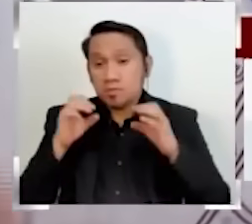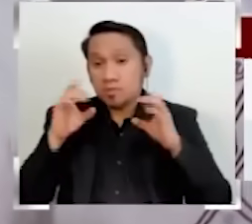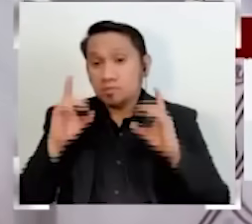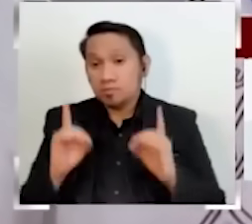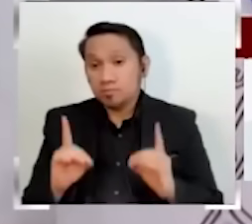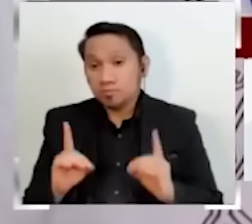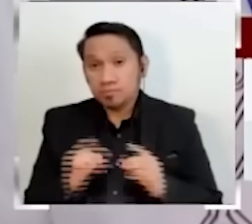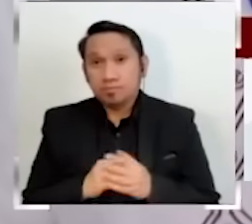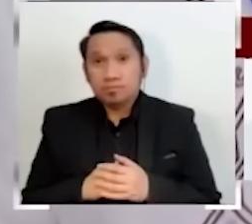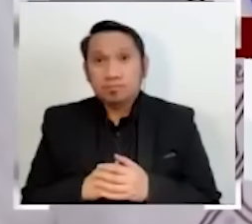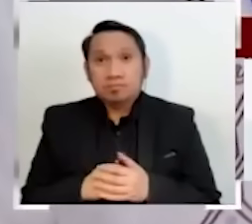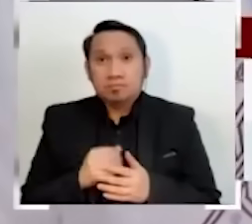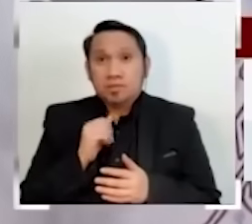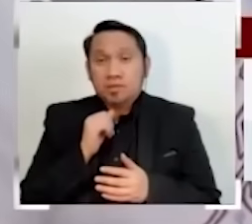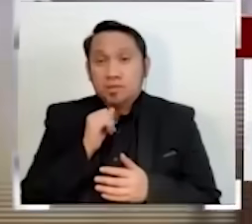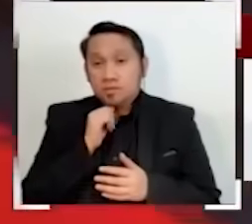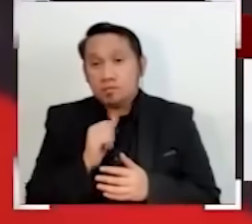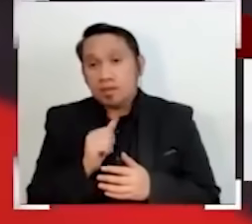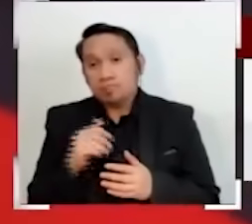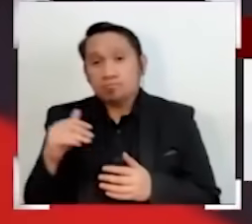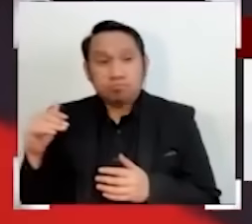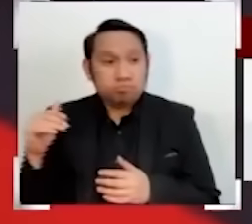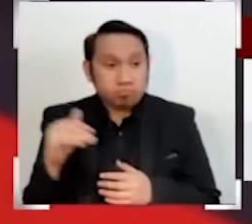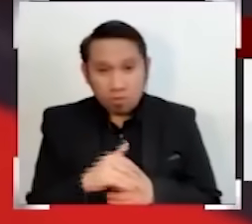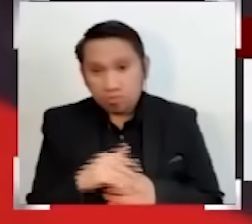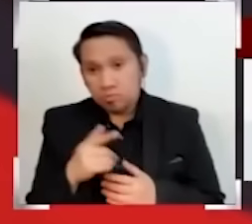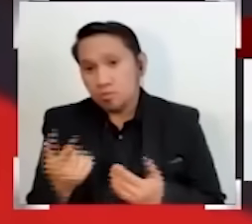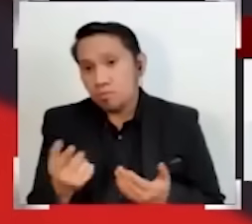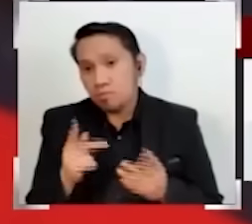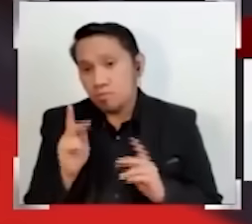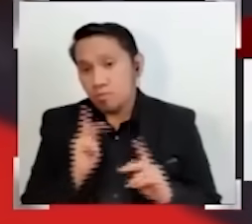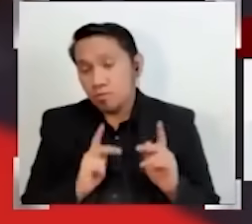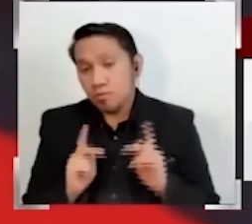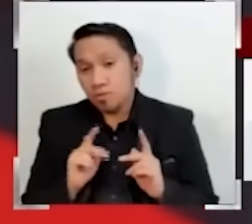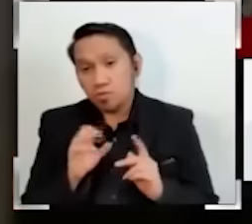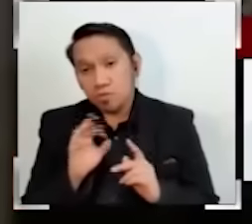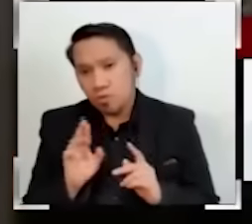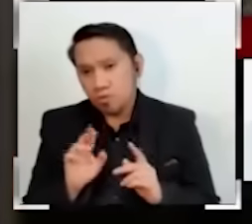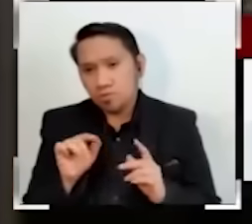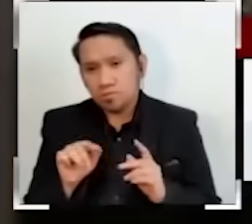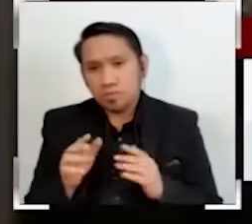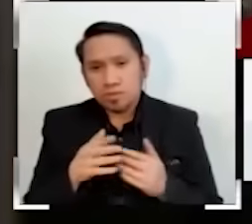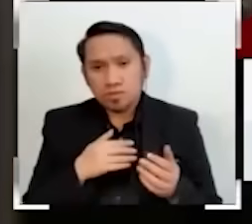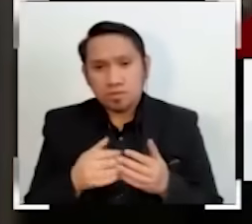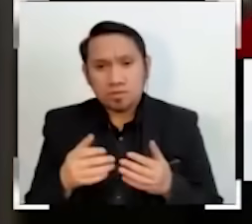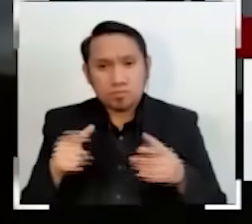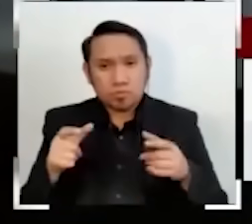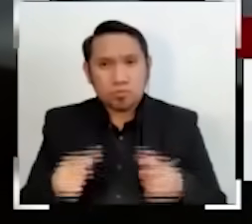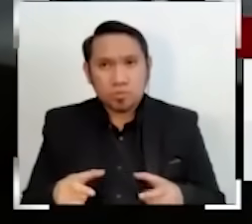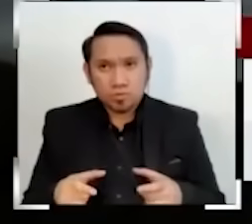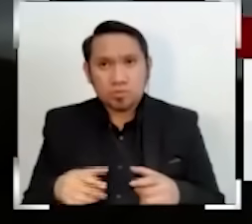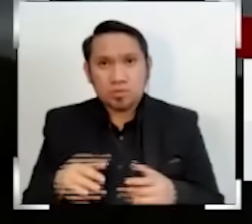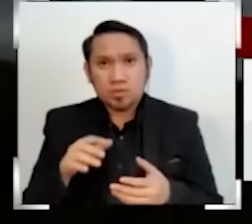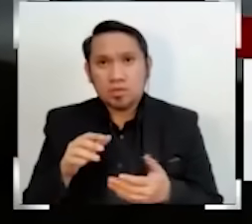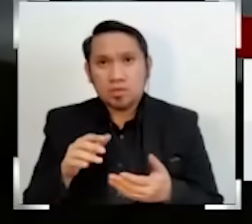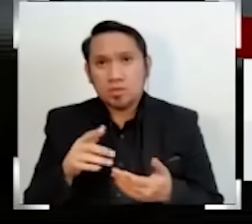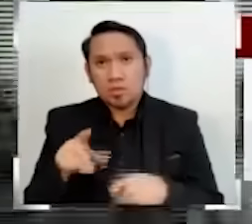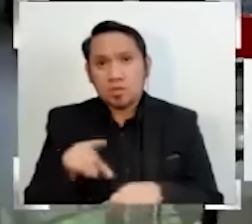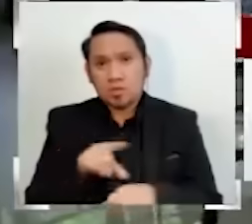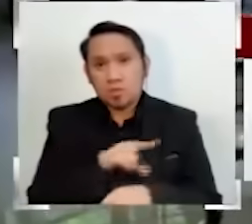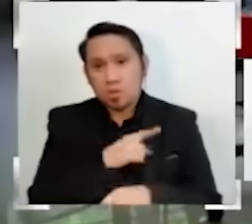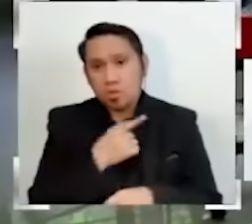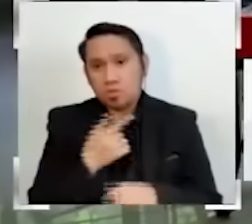hindi sumansad ng performance ng bansa sa kabila ng pinakamahabang lockdown sa mundo kaya matagal na walang face-to-face